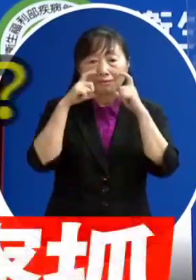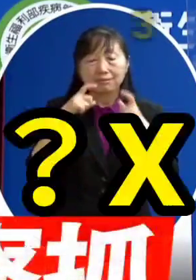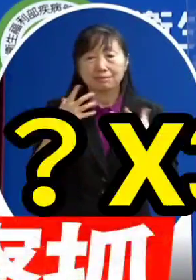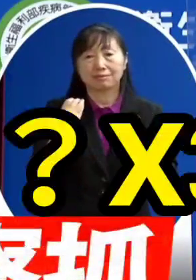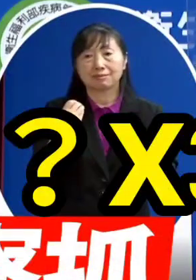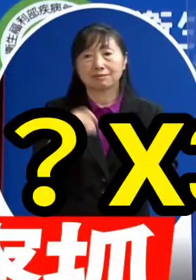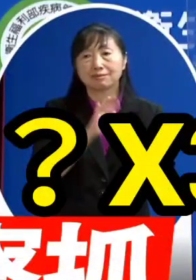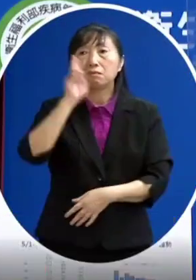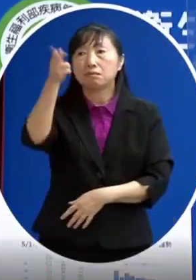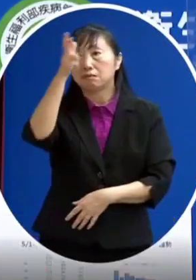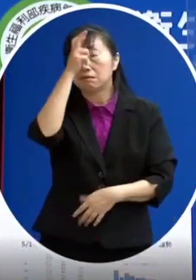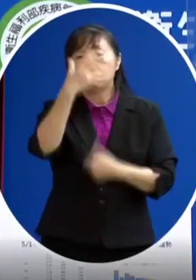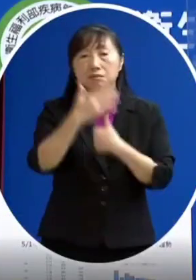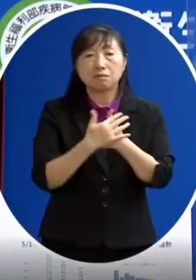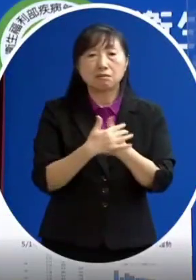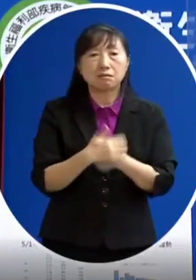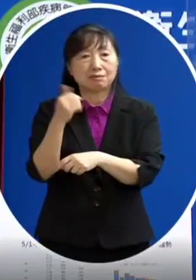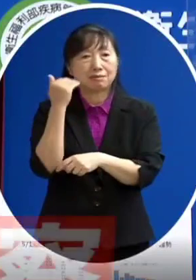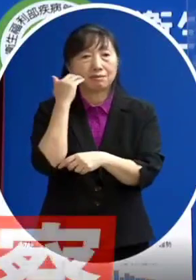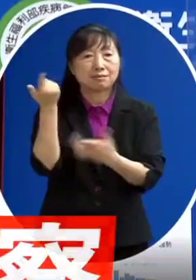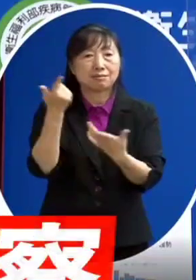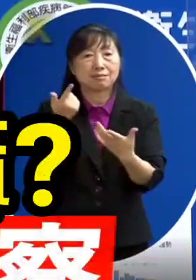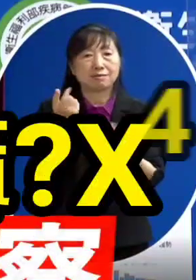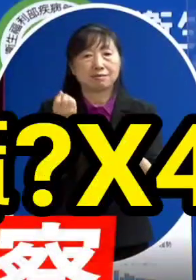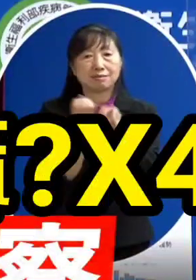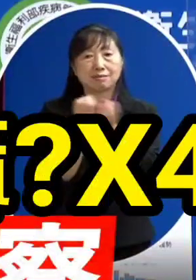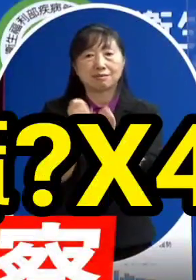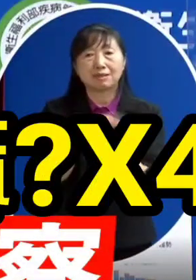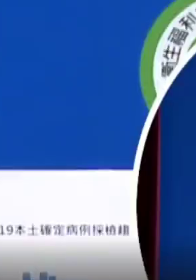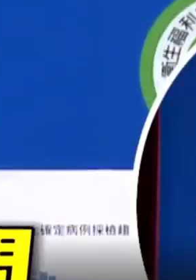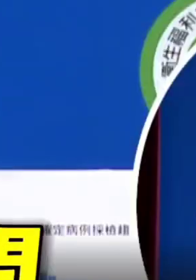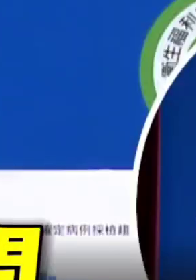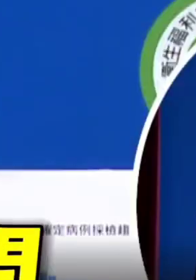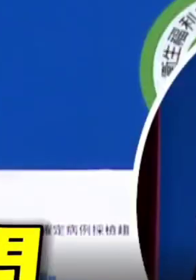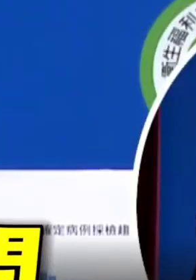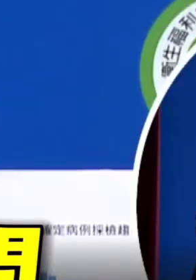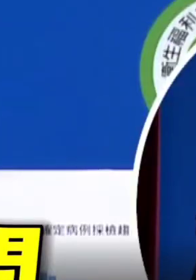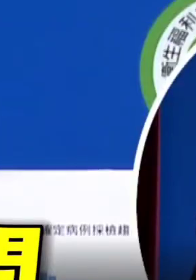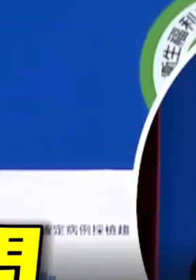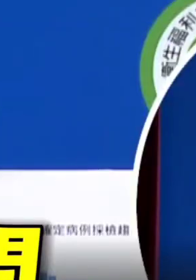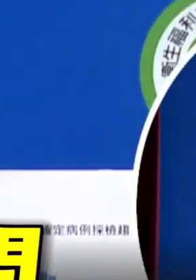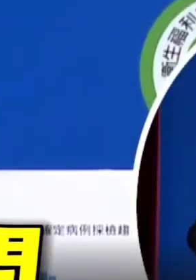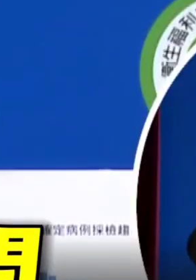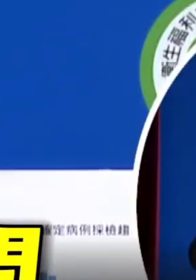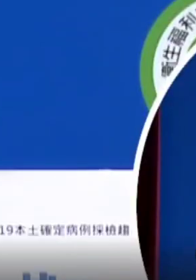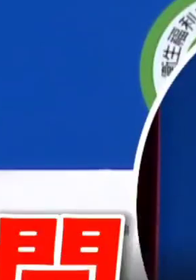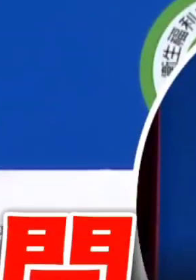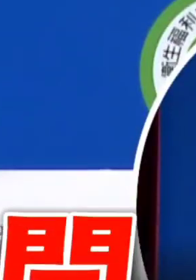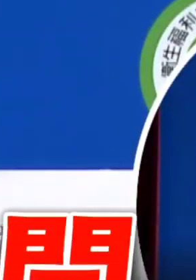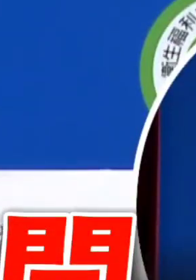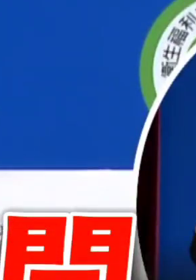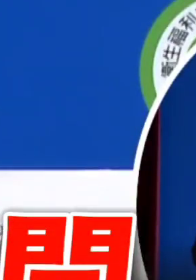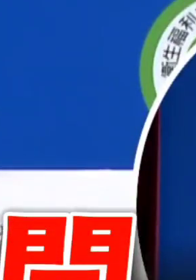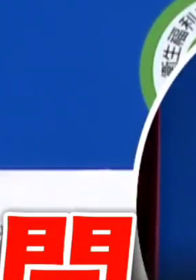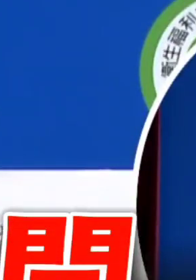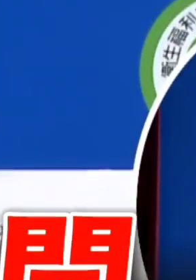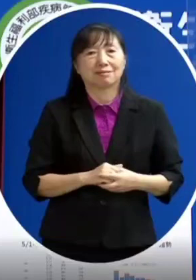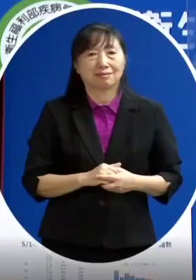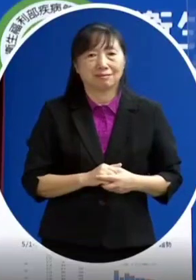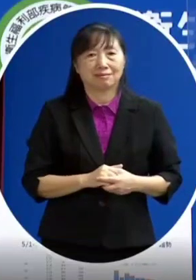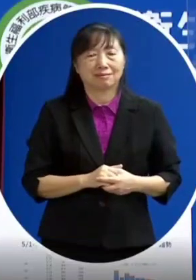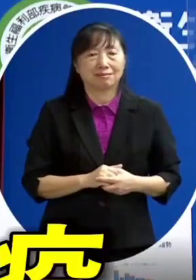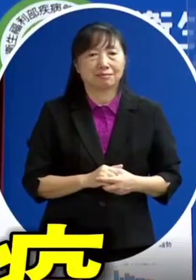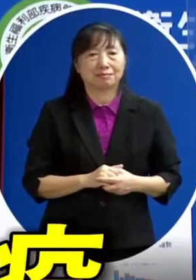罩也要警察抓，八大行业也是警察，那八大还在开，还要偷偷的